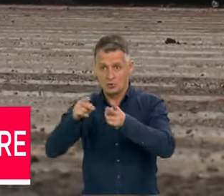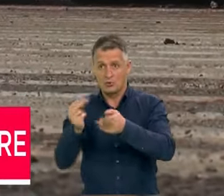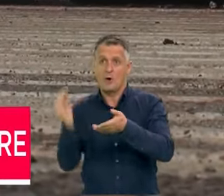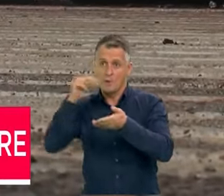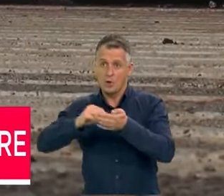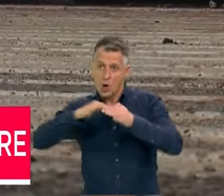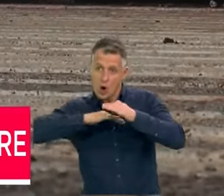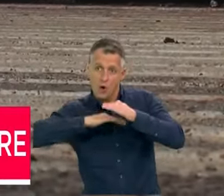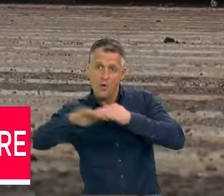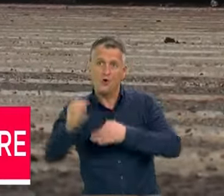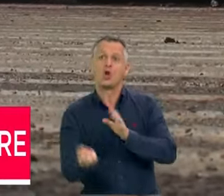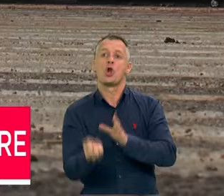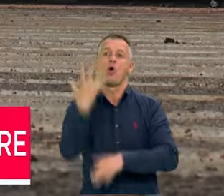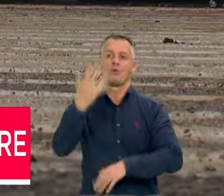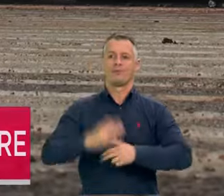covor asfaltic